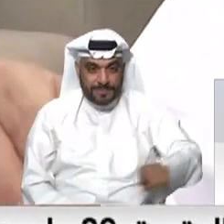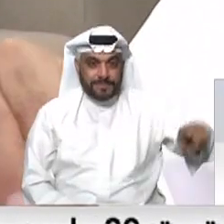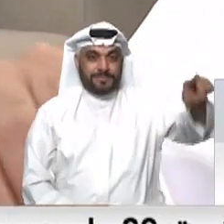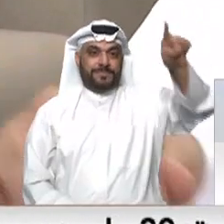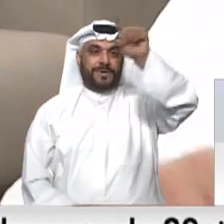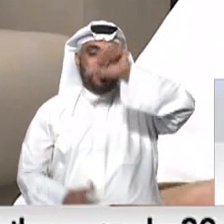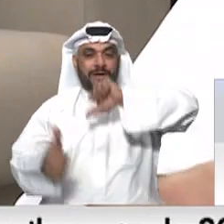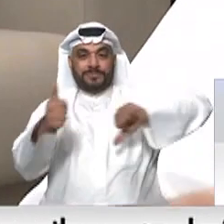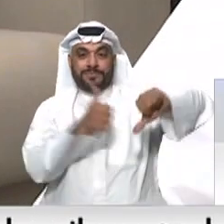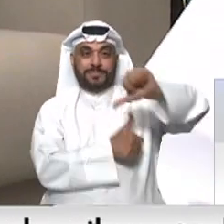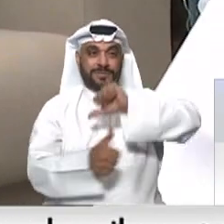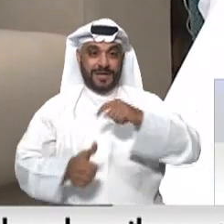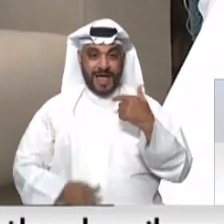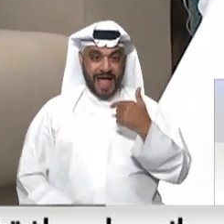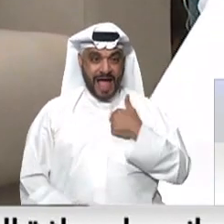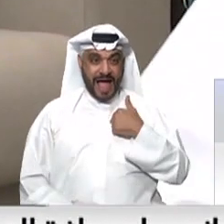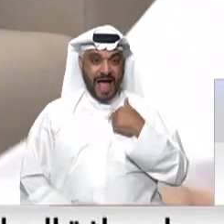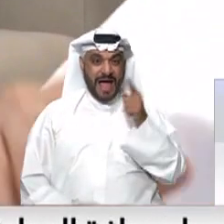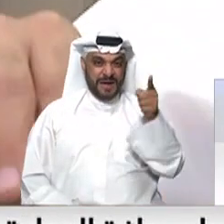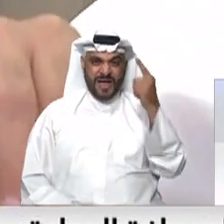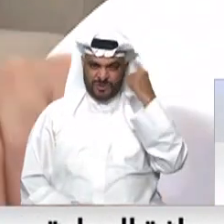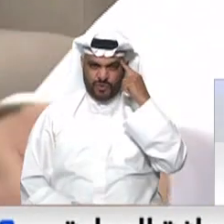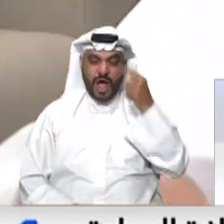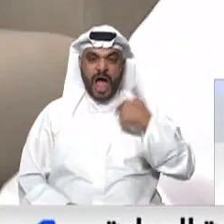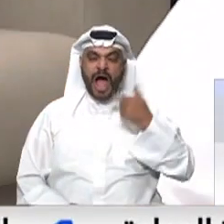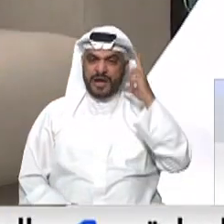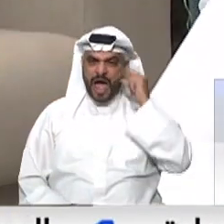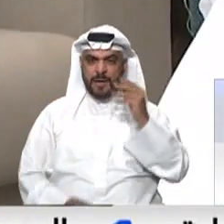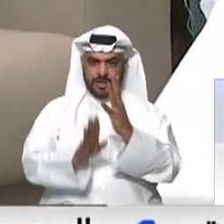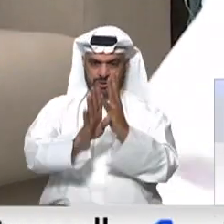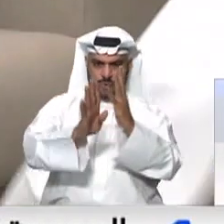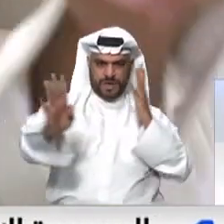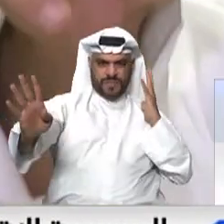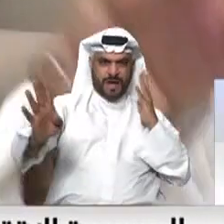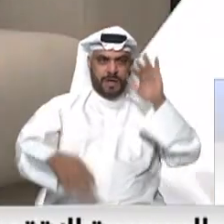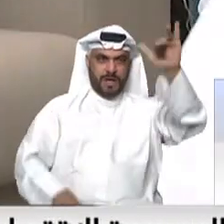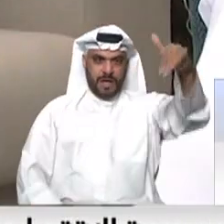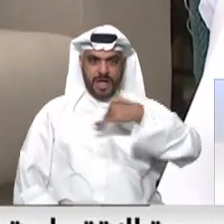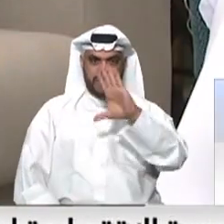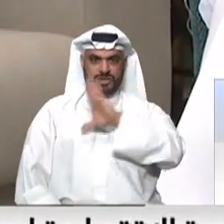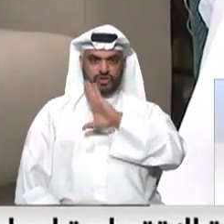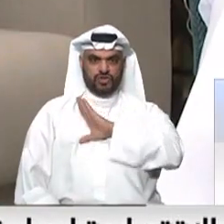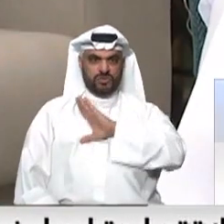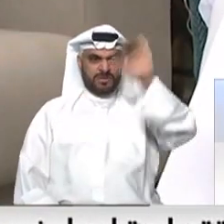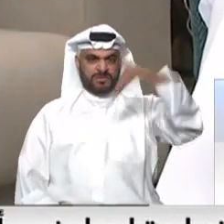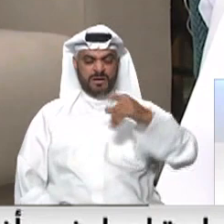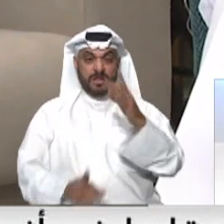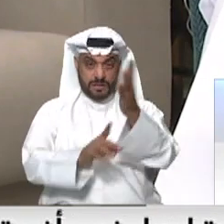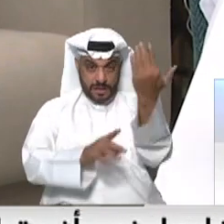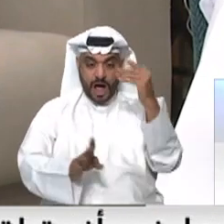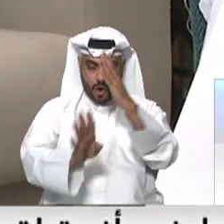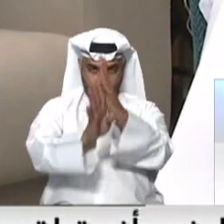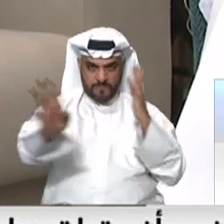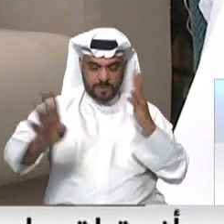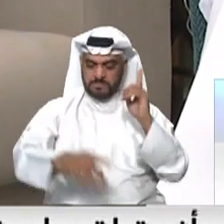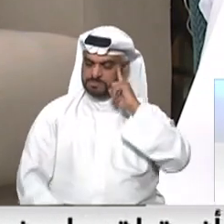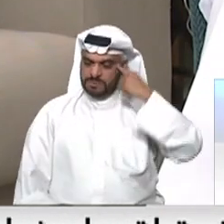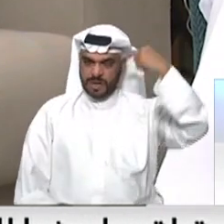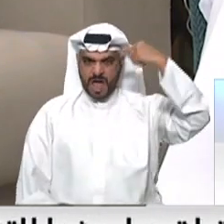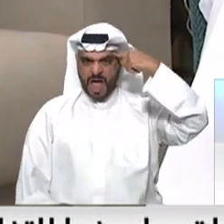كان يجون الجنود العراقية ما يحبون النظام، فنقول له وقف بالنظام، يقول لي ما أوقف بالنظام، أنا